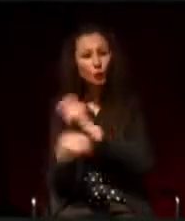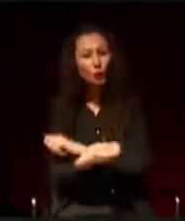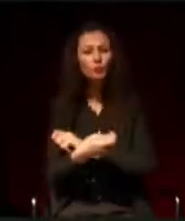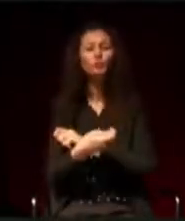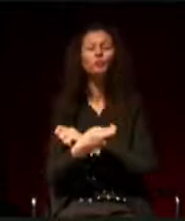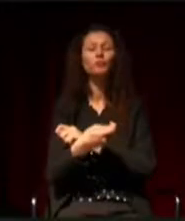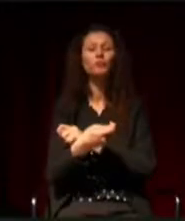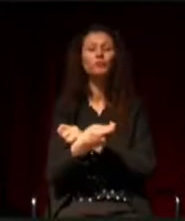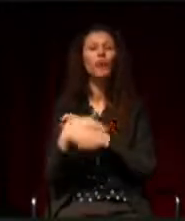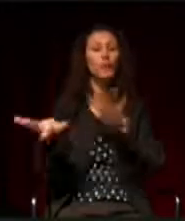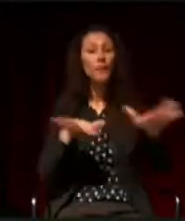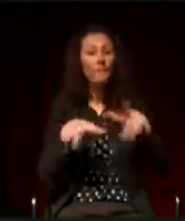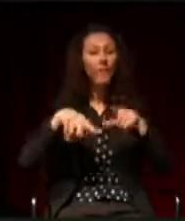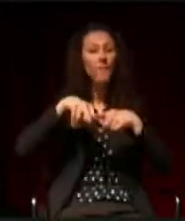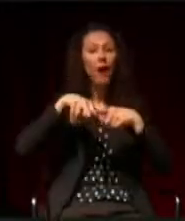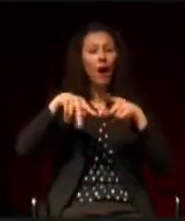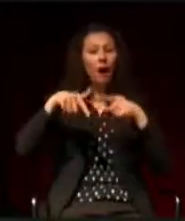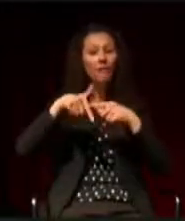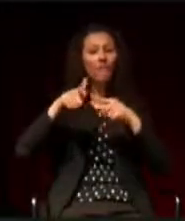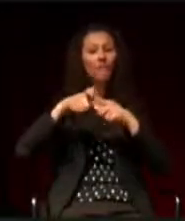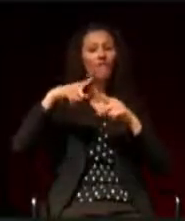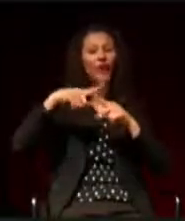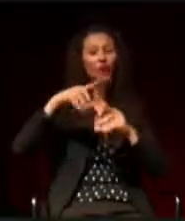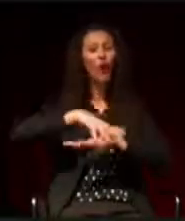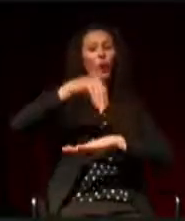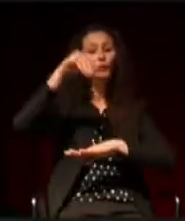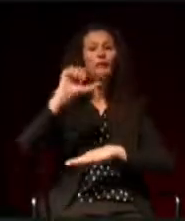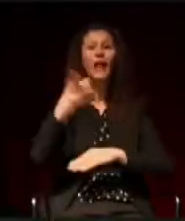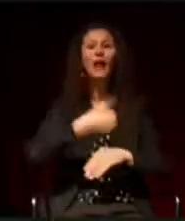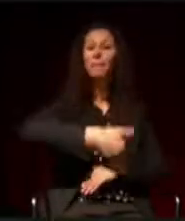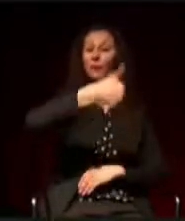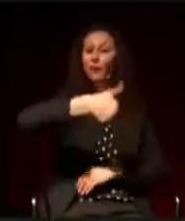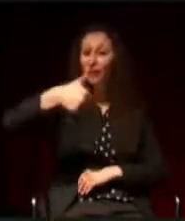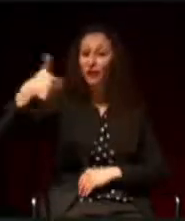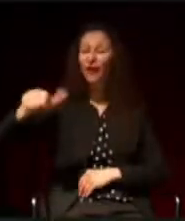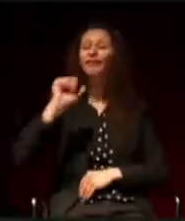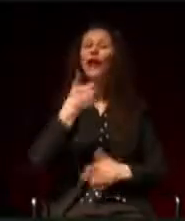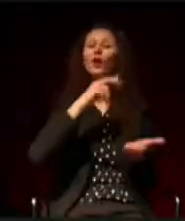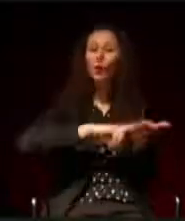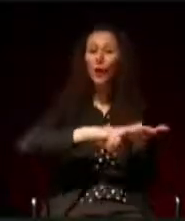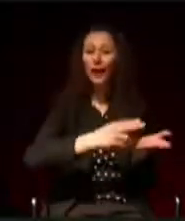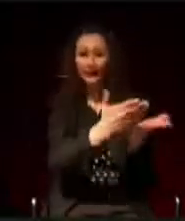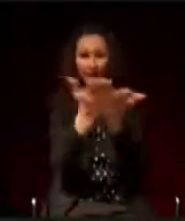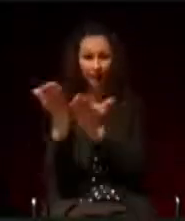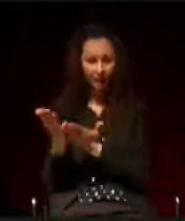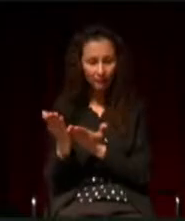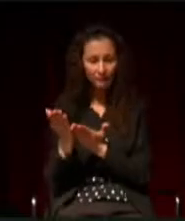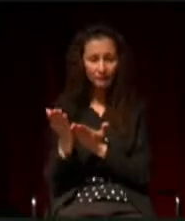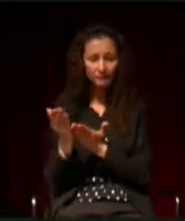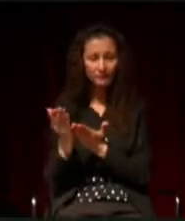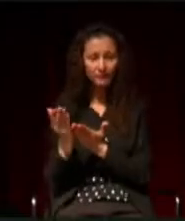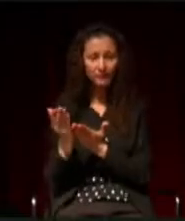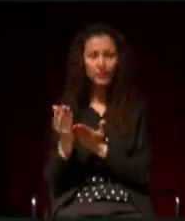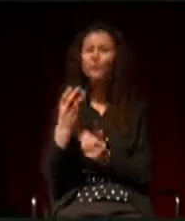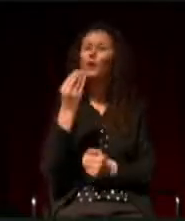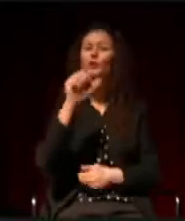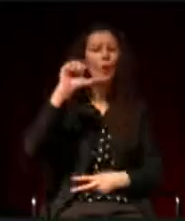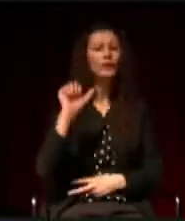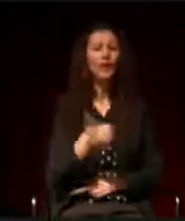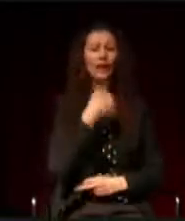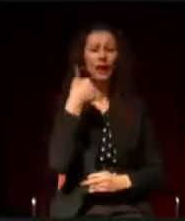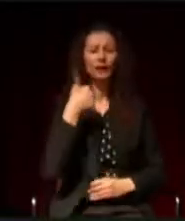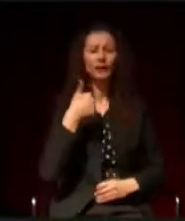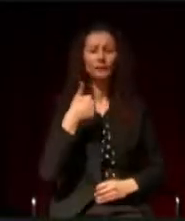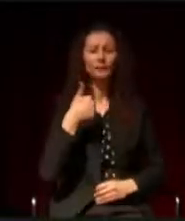dönüşüm, deprem afet komisyonlarımızın değerli başkanlarına ve değerli üyelerine, çok değerli